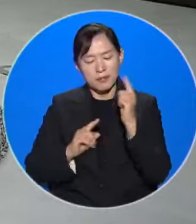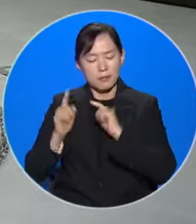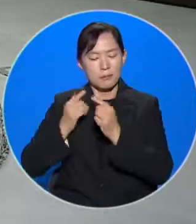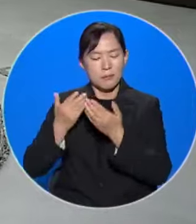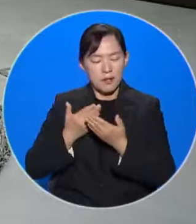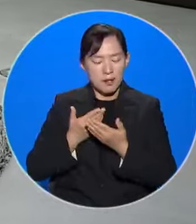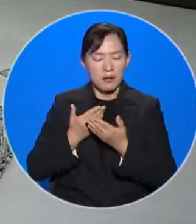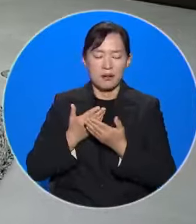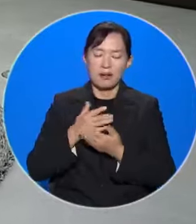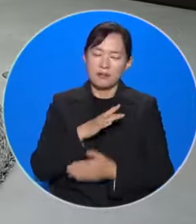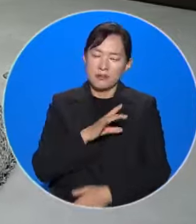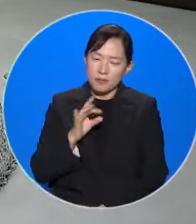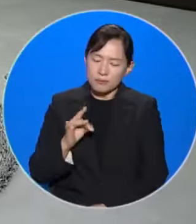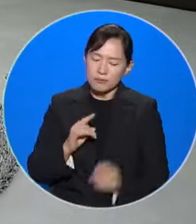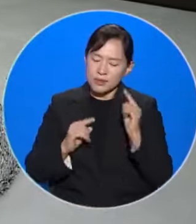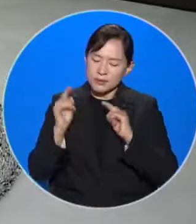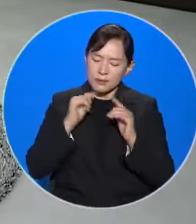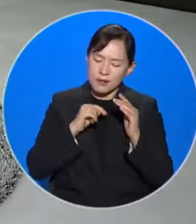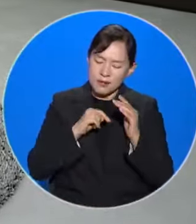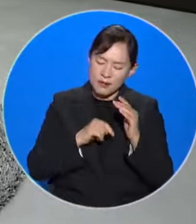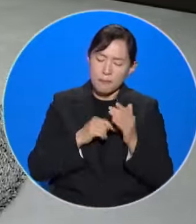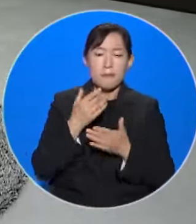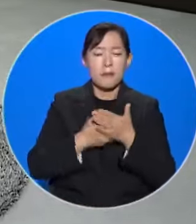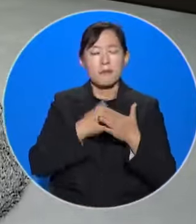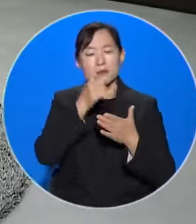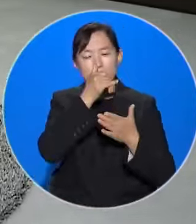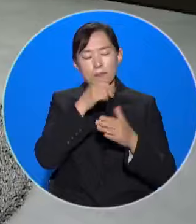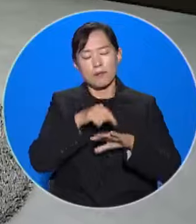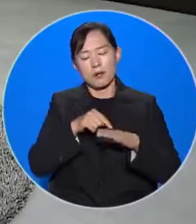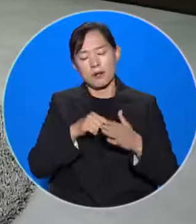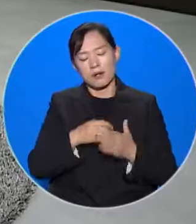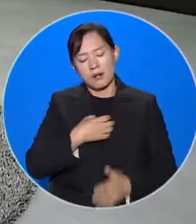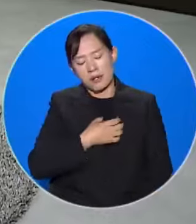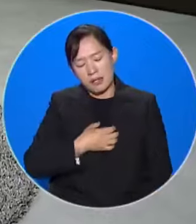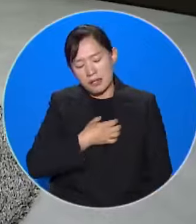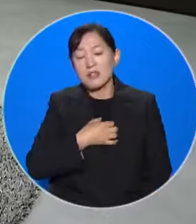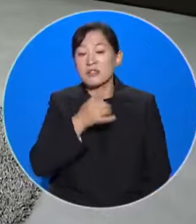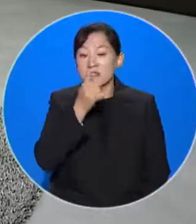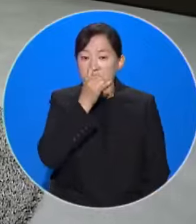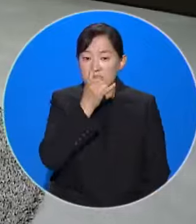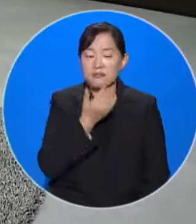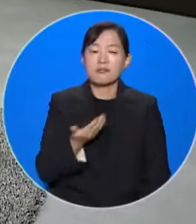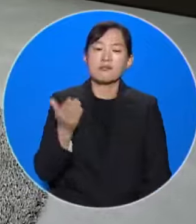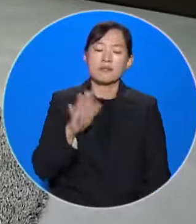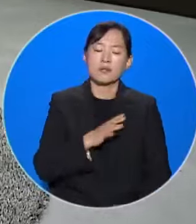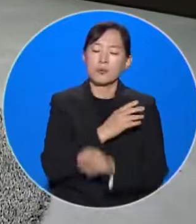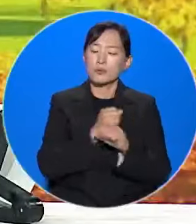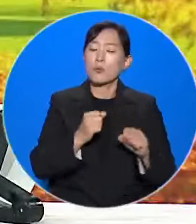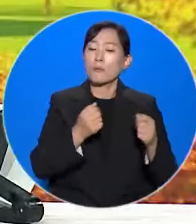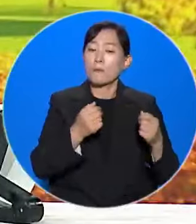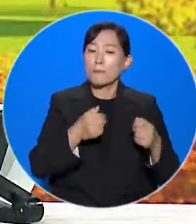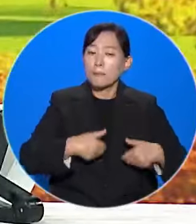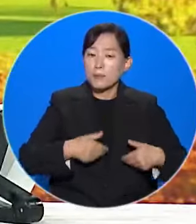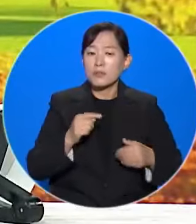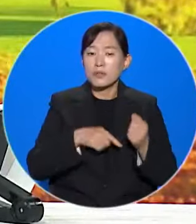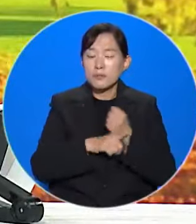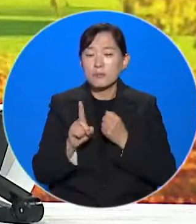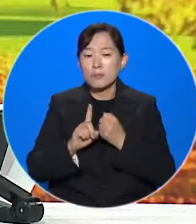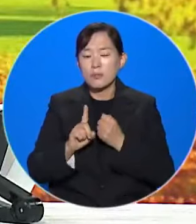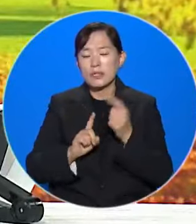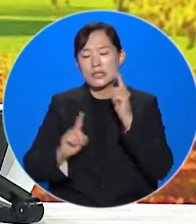상처받고 때로는 그 상처가 깊이 남아 우리의 마음을 괴롭힙니다. 그러나 용서가 필요한 이유는